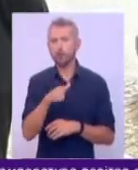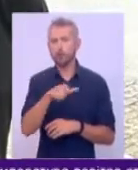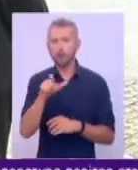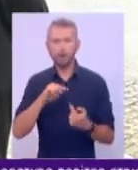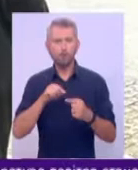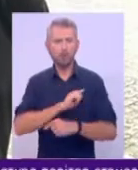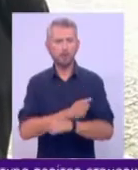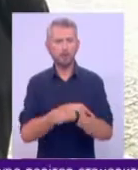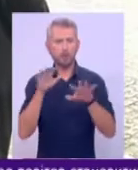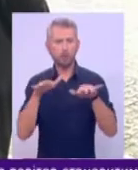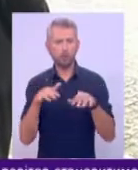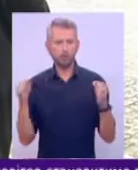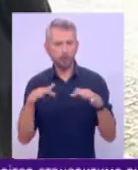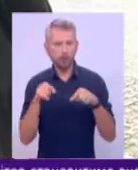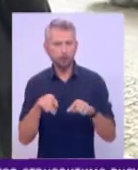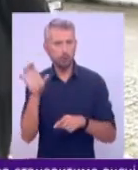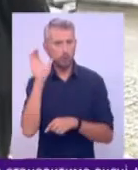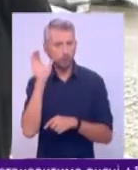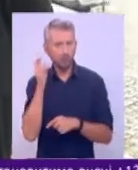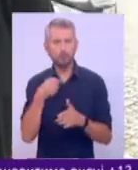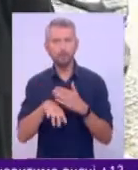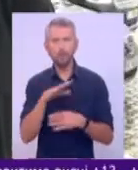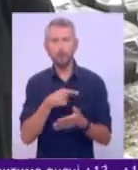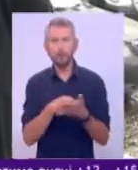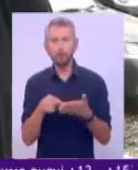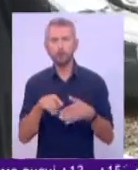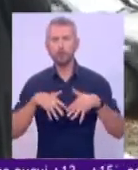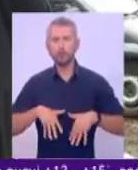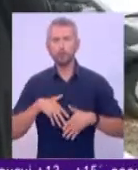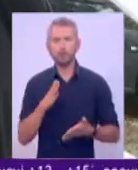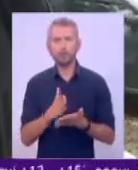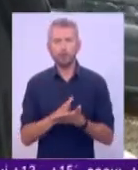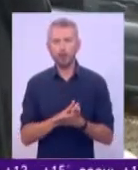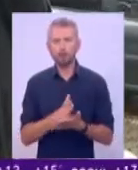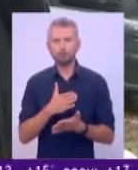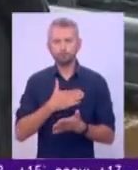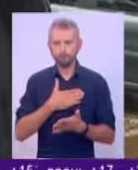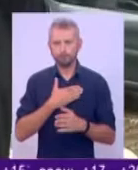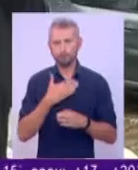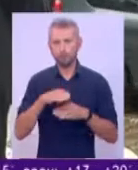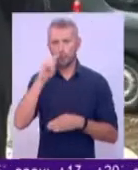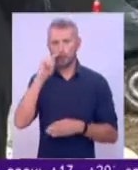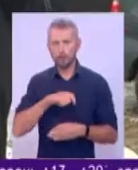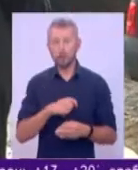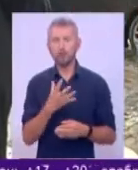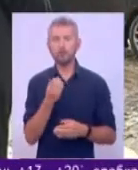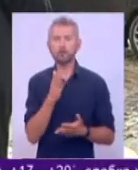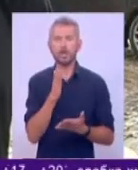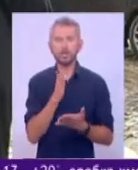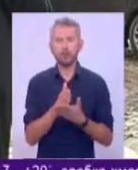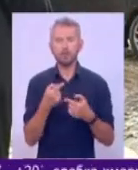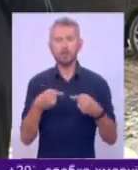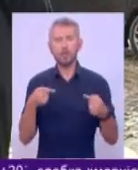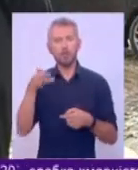дощ, зібралися на ці виступи послухати, тому що було наголошено, що Крим є невід'ємною частиною України. Так? І є ще деякі посли,